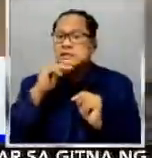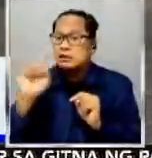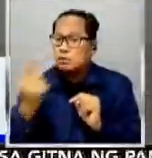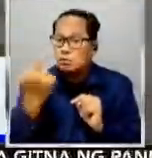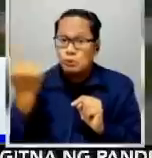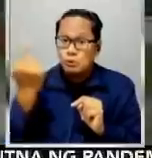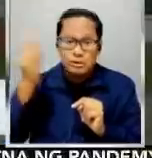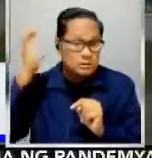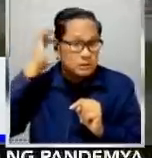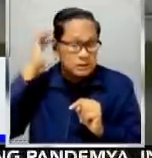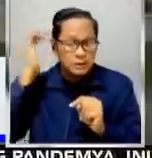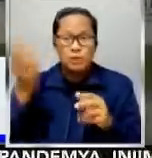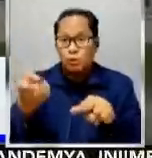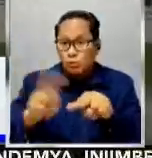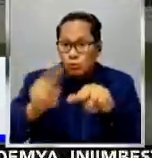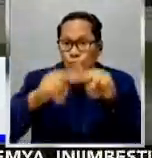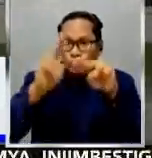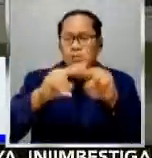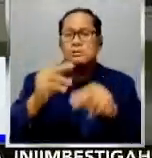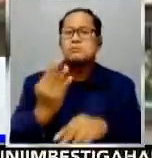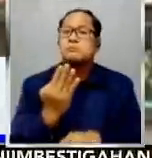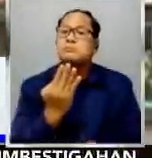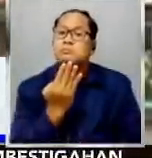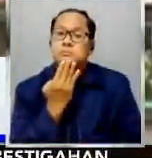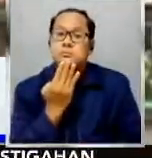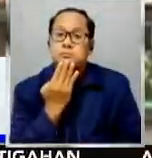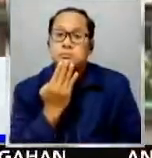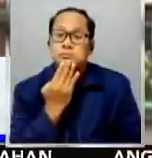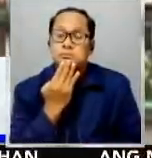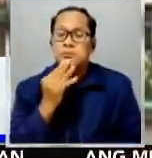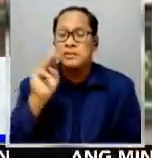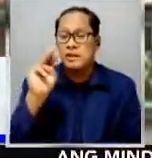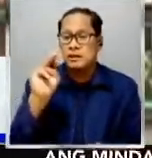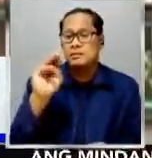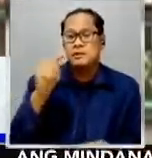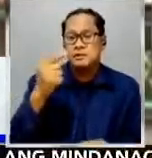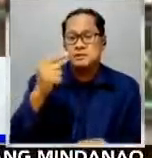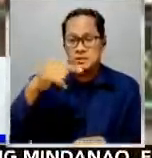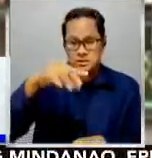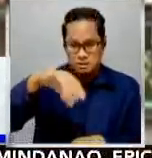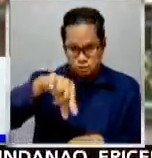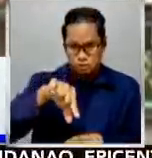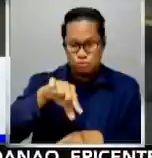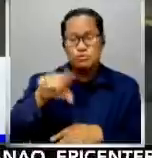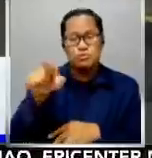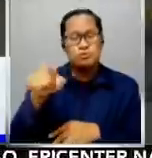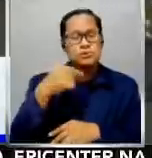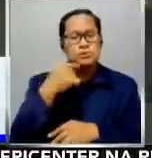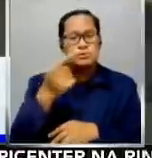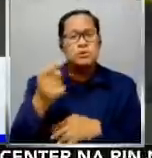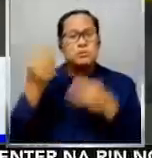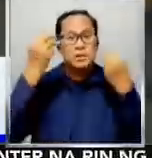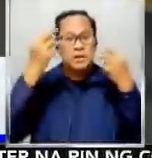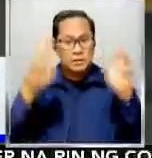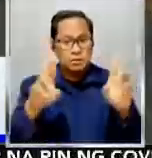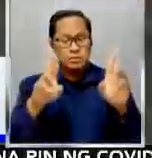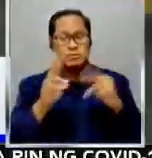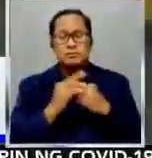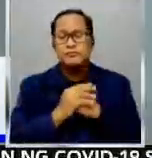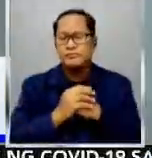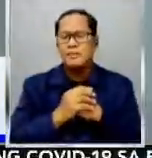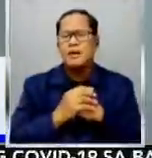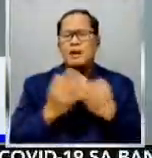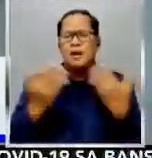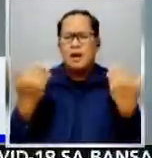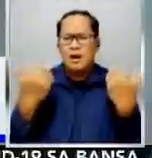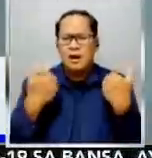kaso. Sa Bacolod na nasa Modified General Community Quarantine o MGCQ, sabi ni Mayor Evelio Leonardo, tila nagiging kampante ang